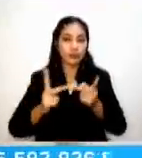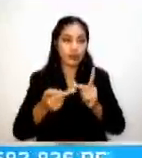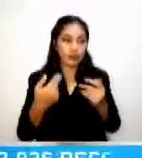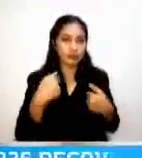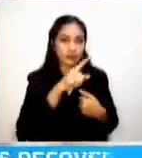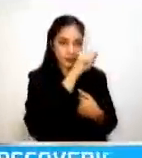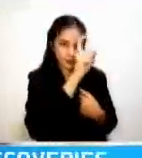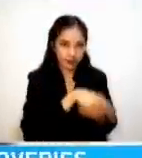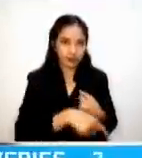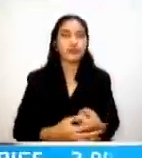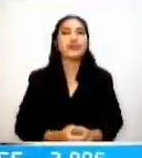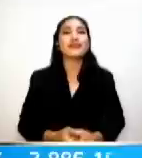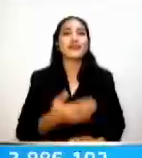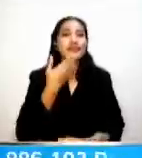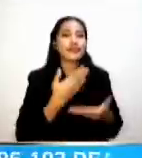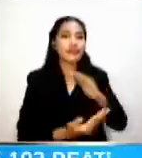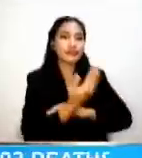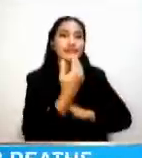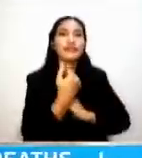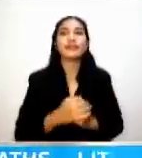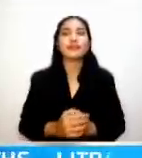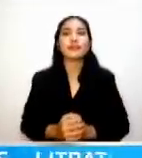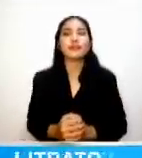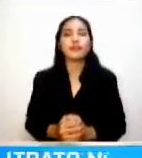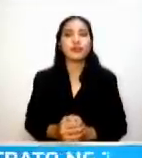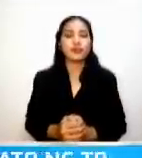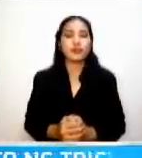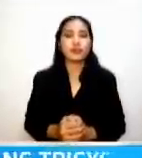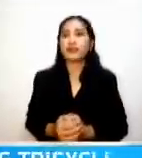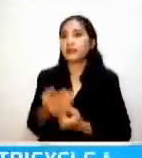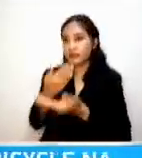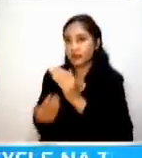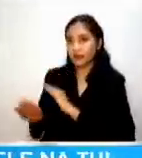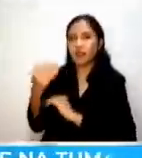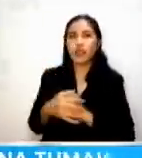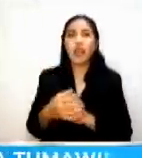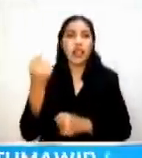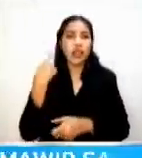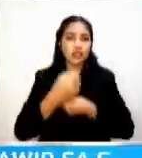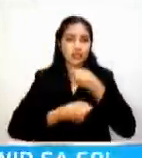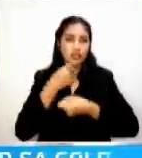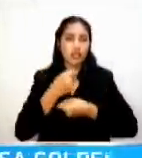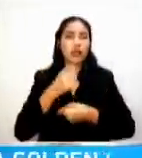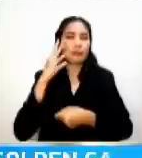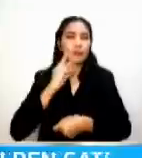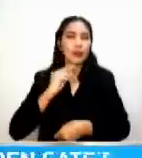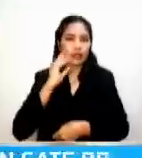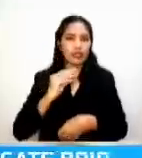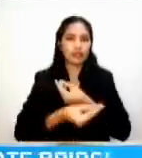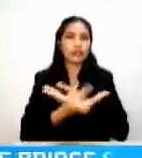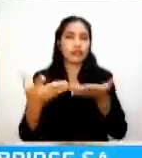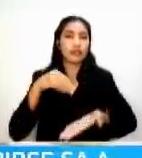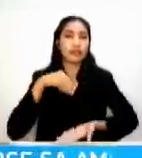Hi, good morning po. Magandang umaga po. Last year po, meron na tayong experience sa pamimigay ng ayuda. Ano po yung mga naging